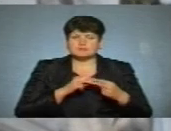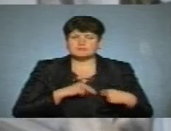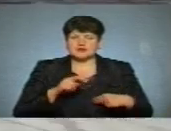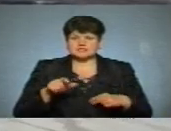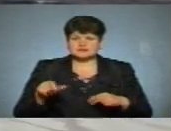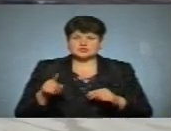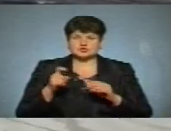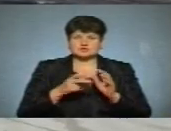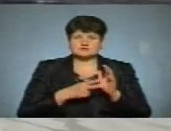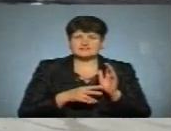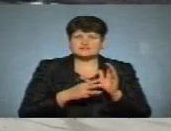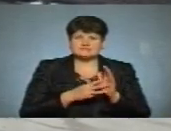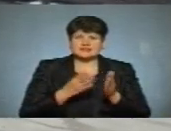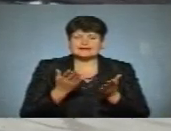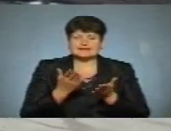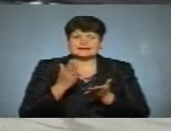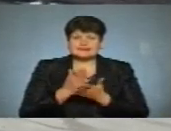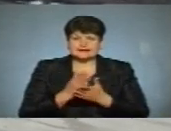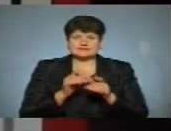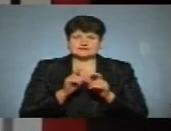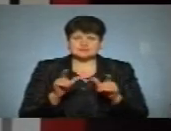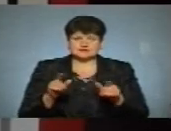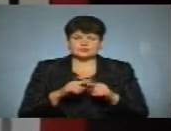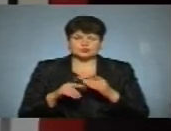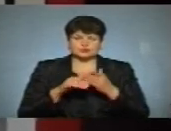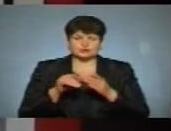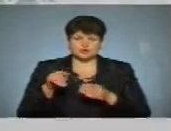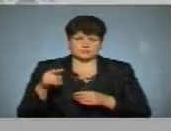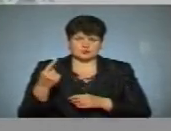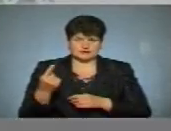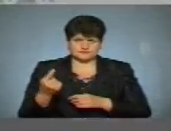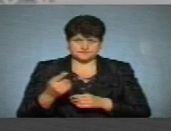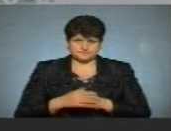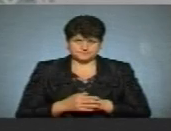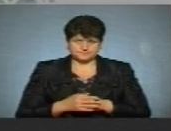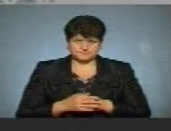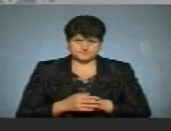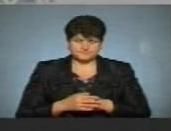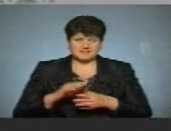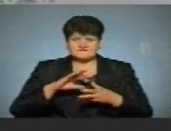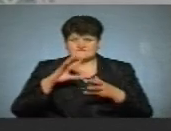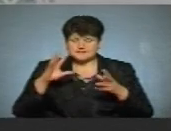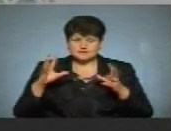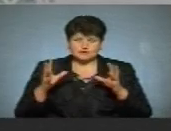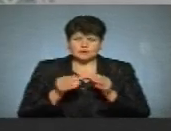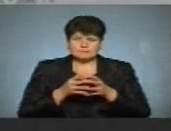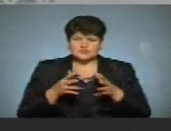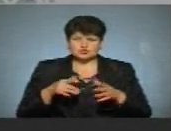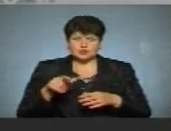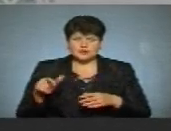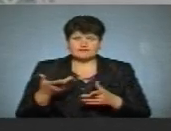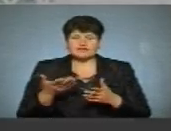із 178, які є на підстанції швидкої допомоги номер 1. В абсолютної більшості людей, яких